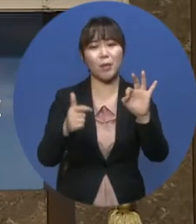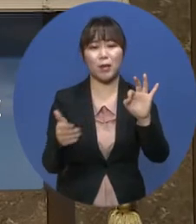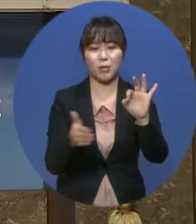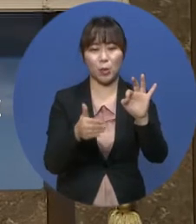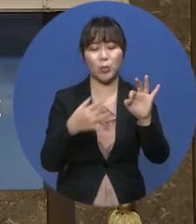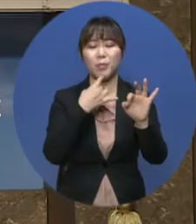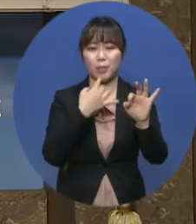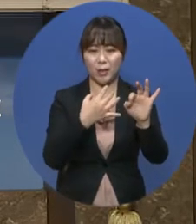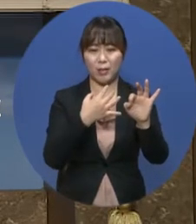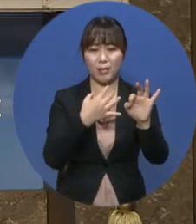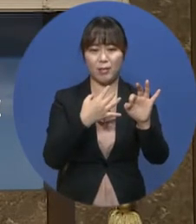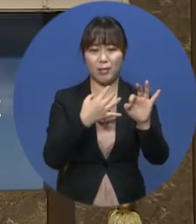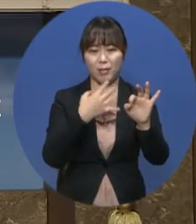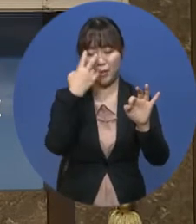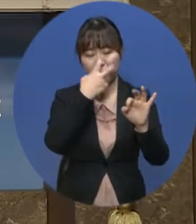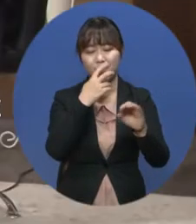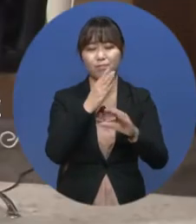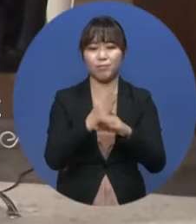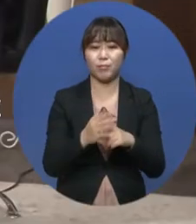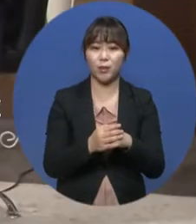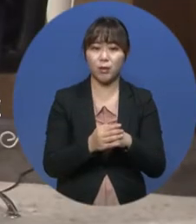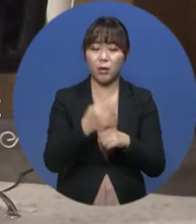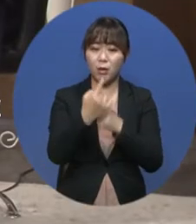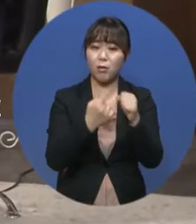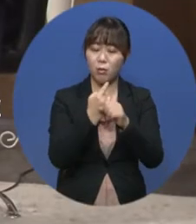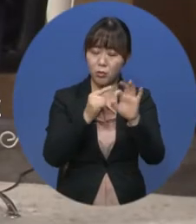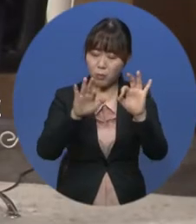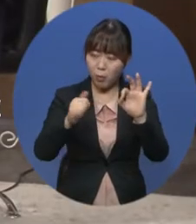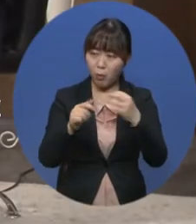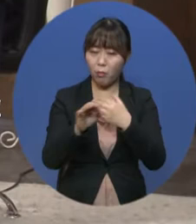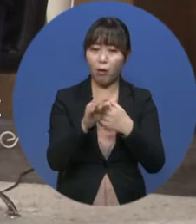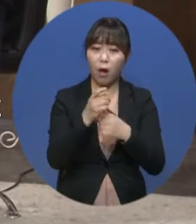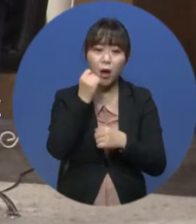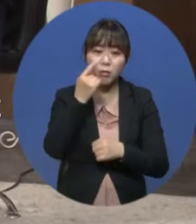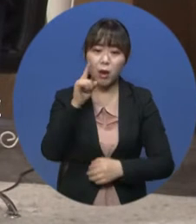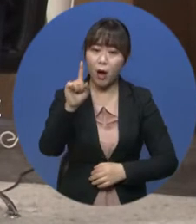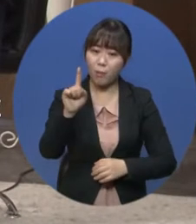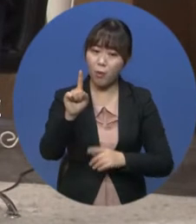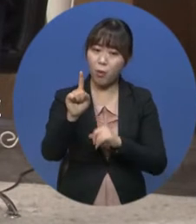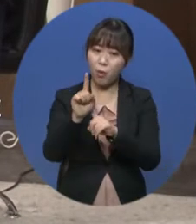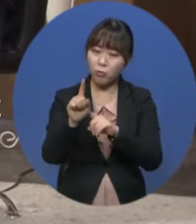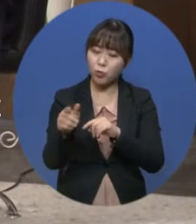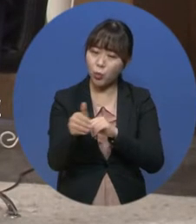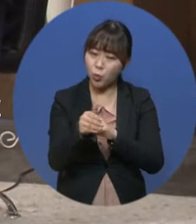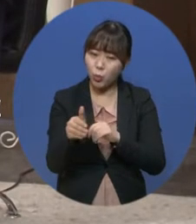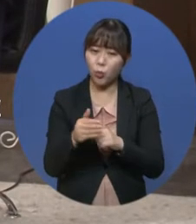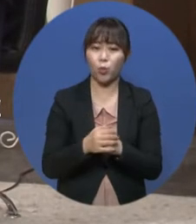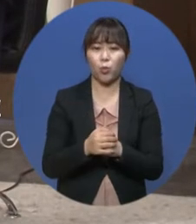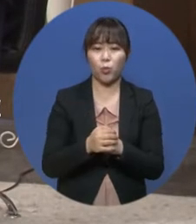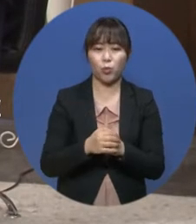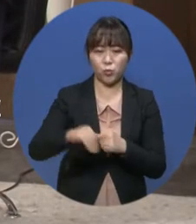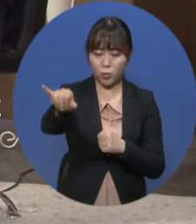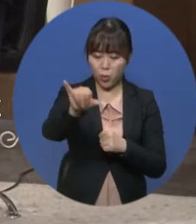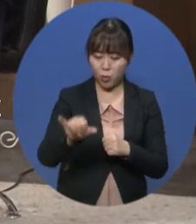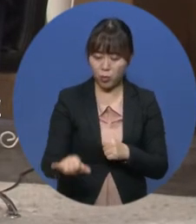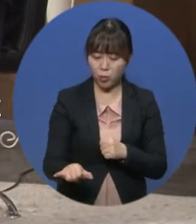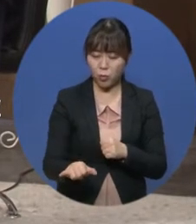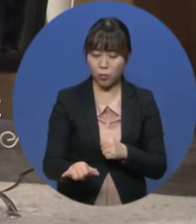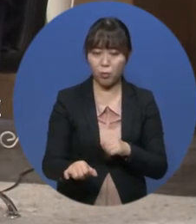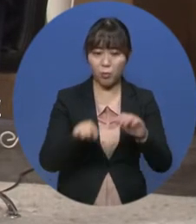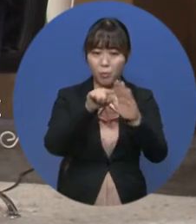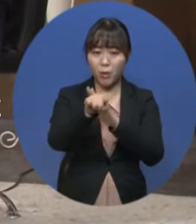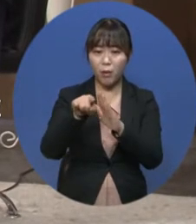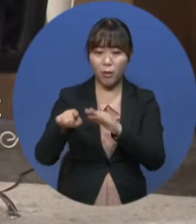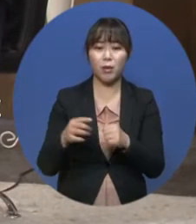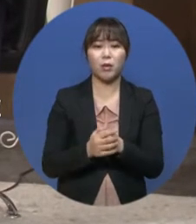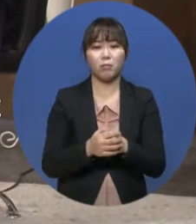싫어 야 2 동 진력 이렇게 결혼이라도 그래도 한달에 한번 그 가량은 1호 전국으로 될 것